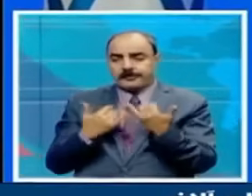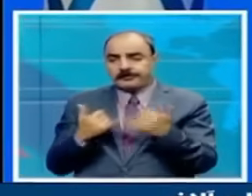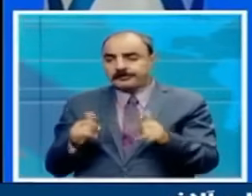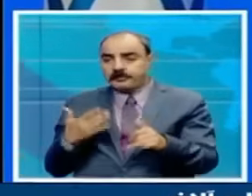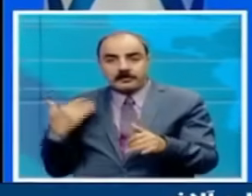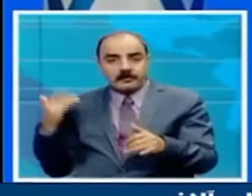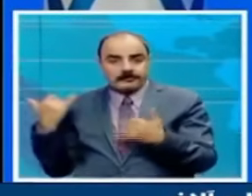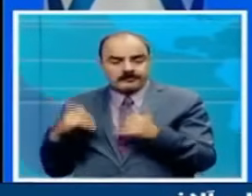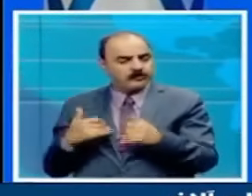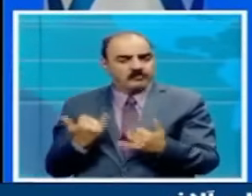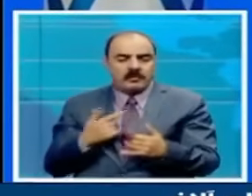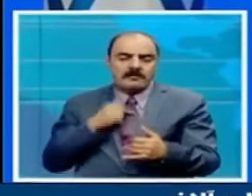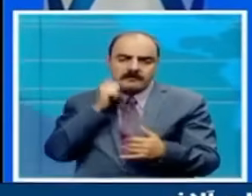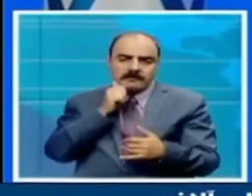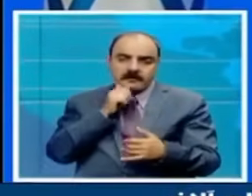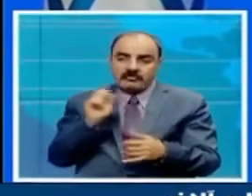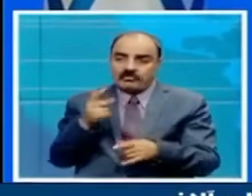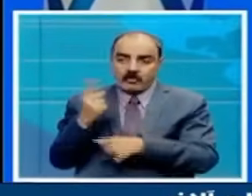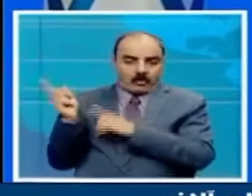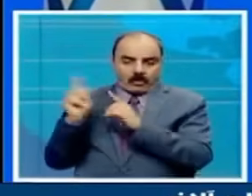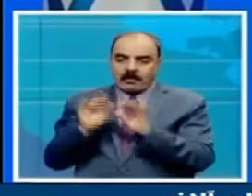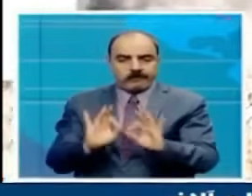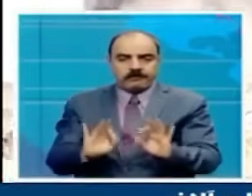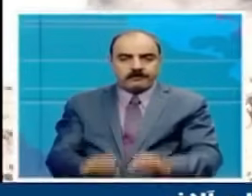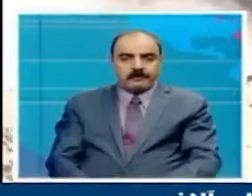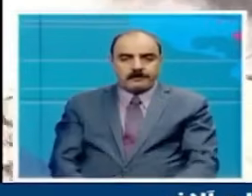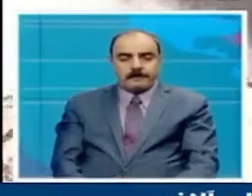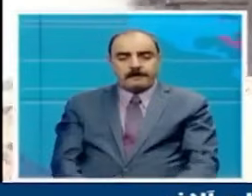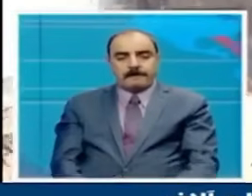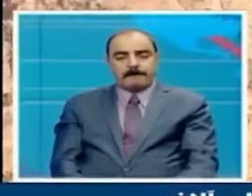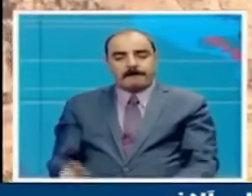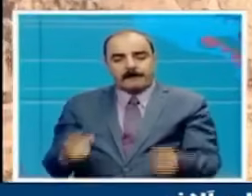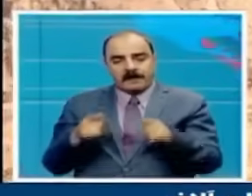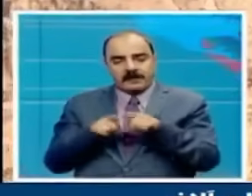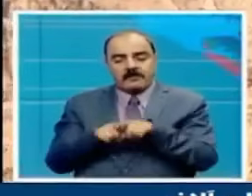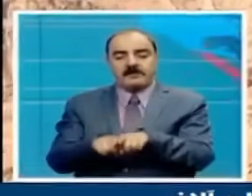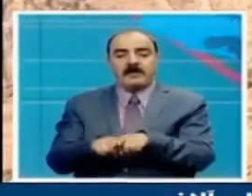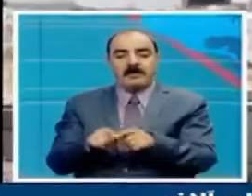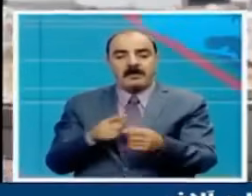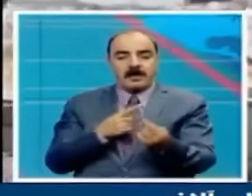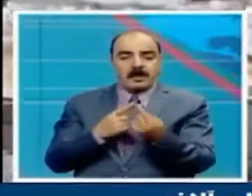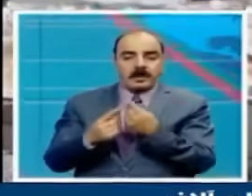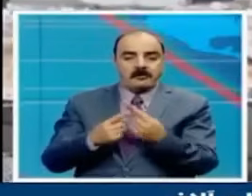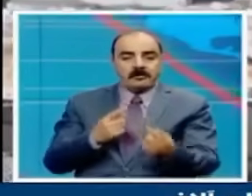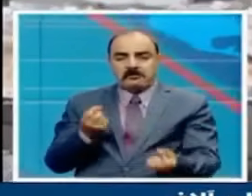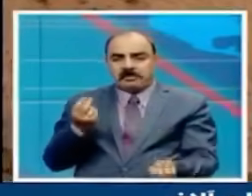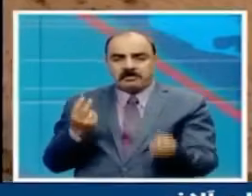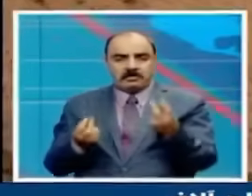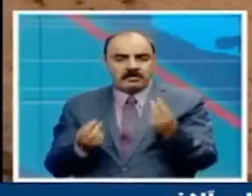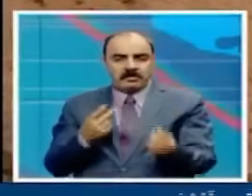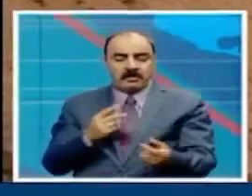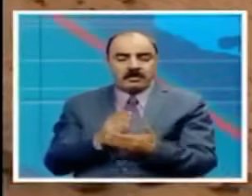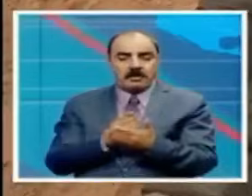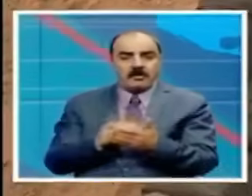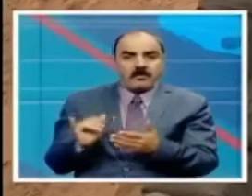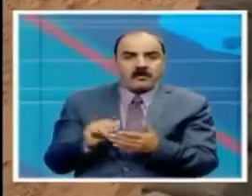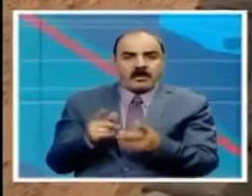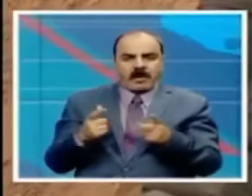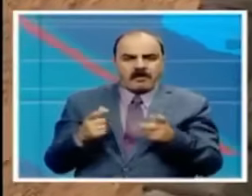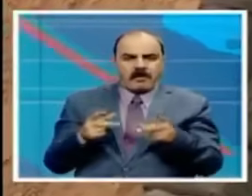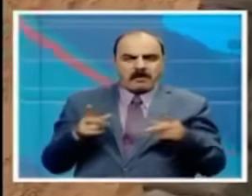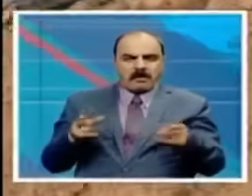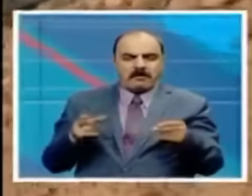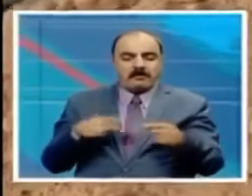أي منها على مدار الشهور الماضية. وبالتزامن مع الحديث المتصاعد حول ضرورة وقف